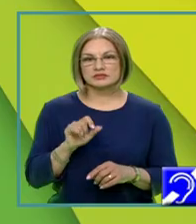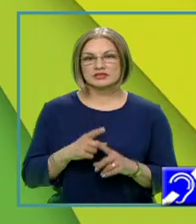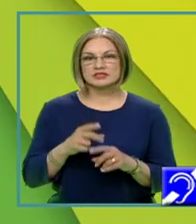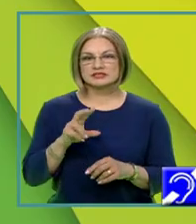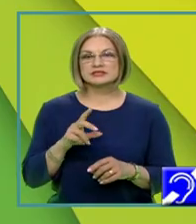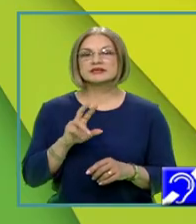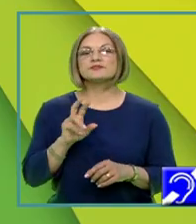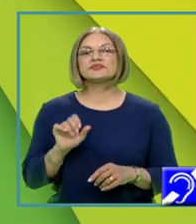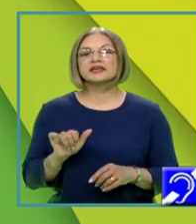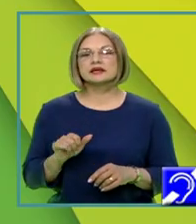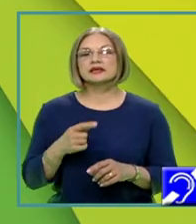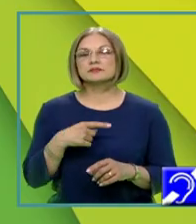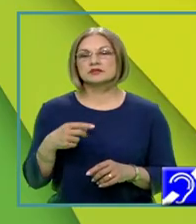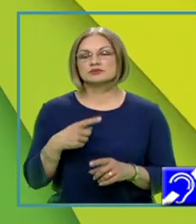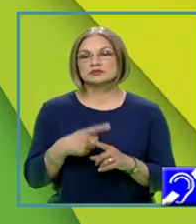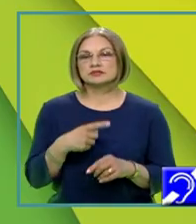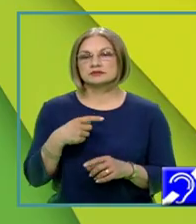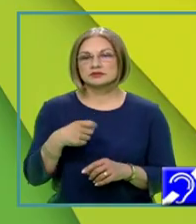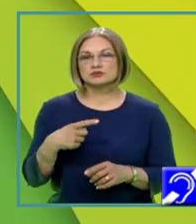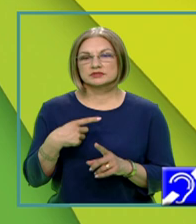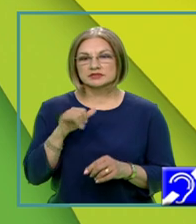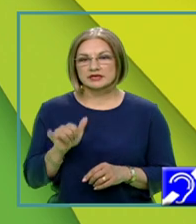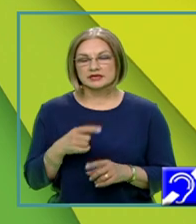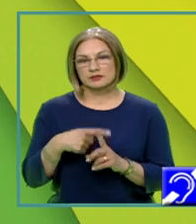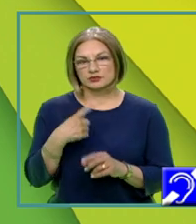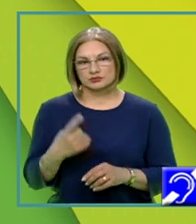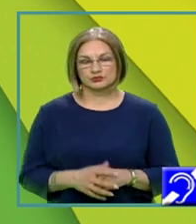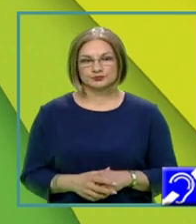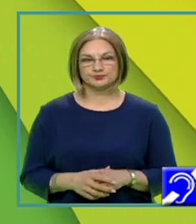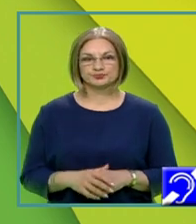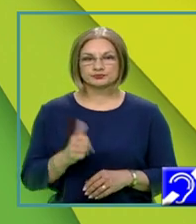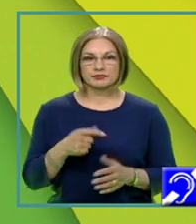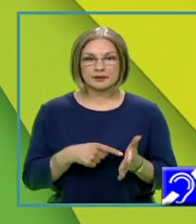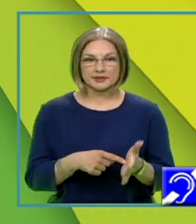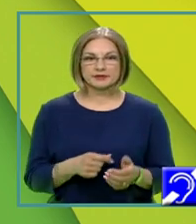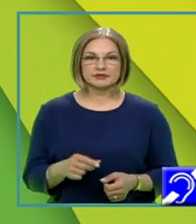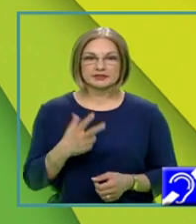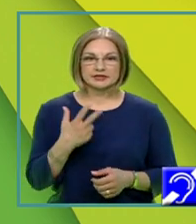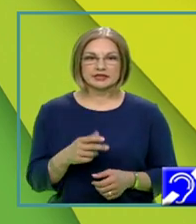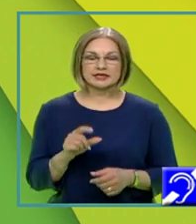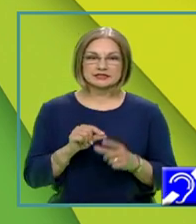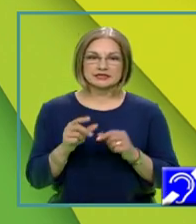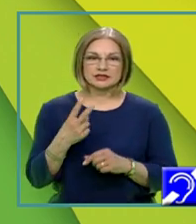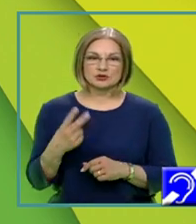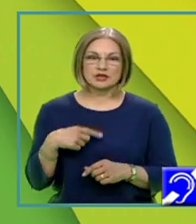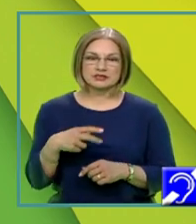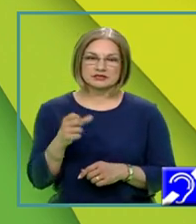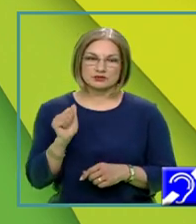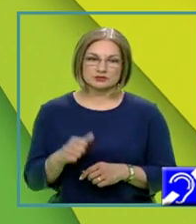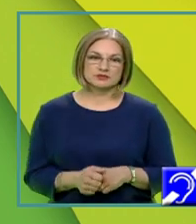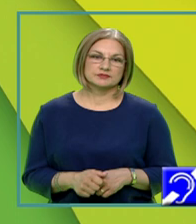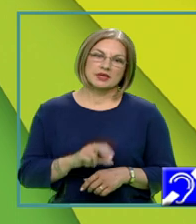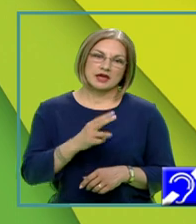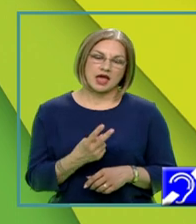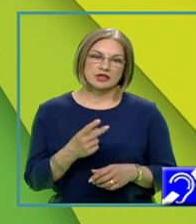minus x minus y plus un la prima cerință Arătați că 3-star doi este egal cu 11 la a